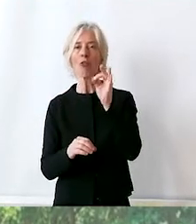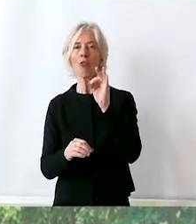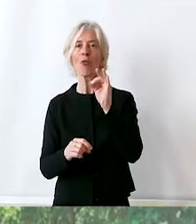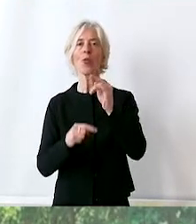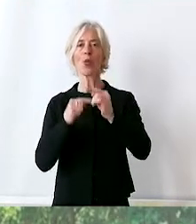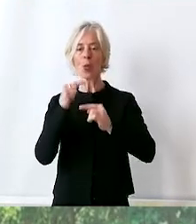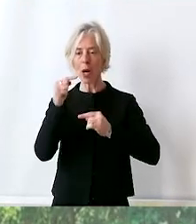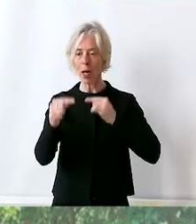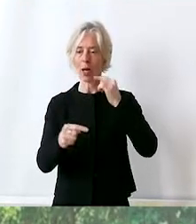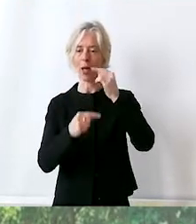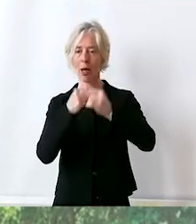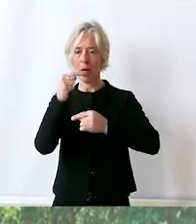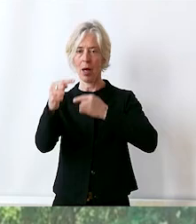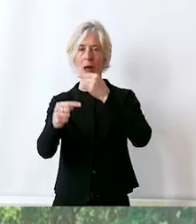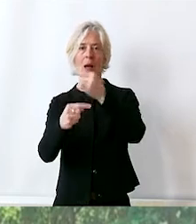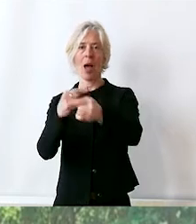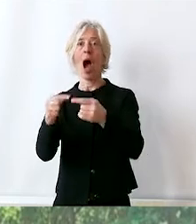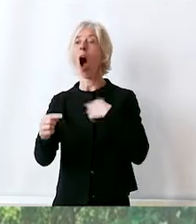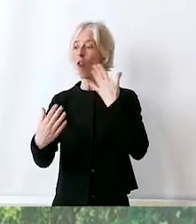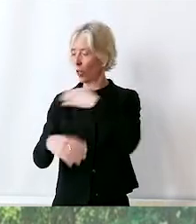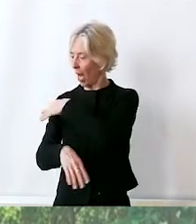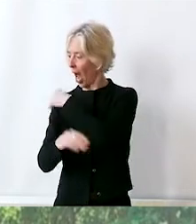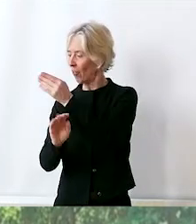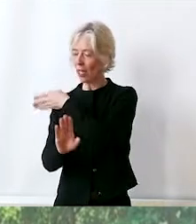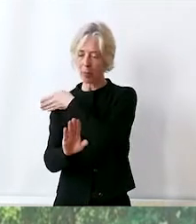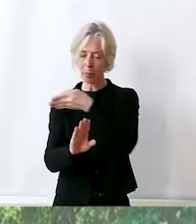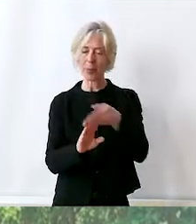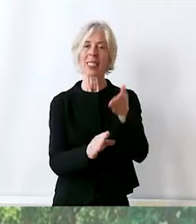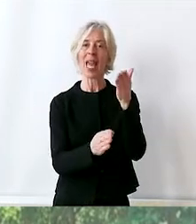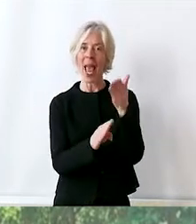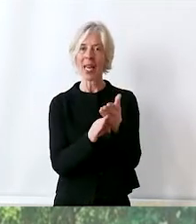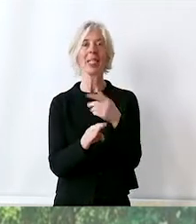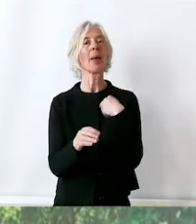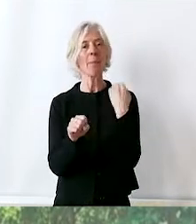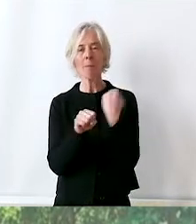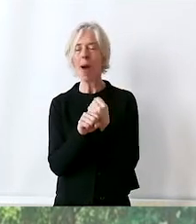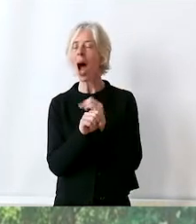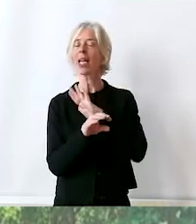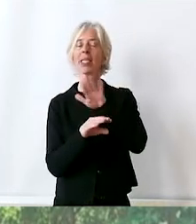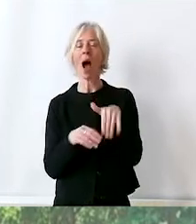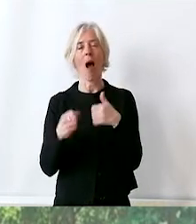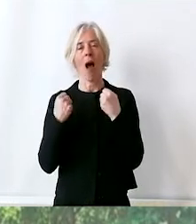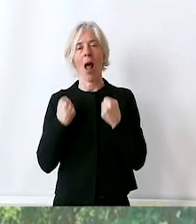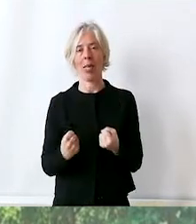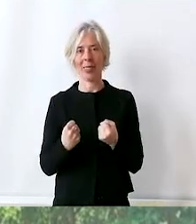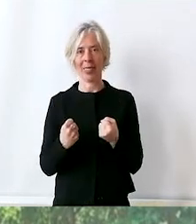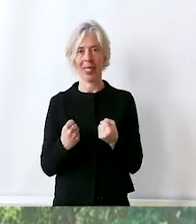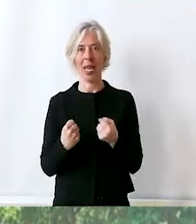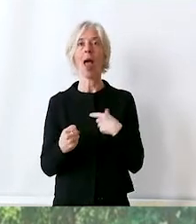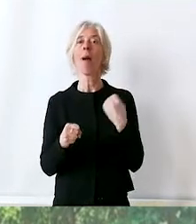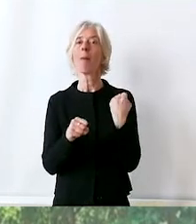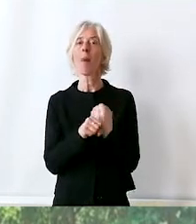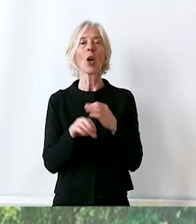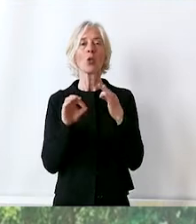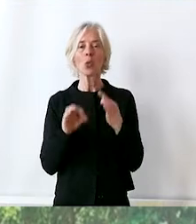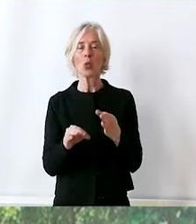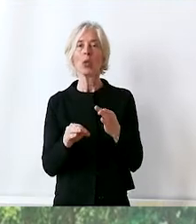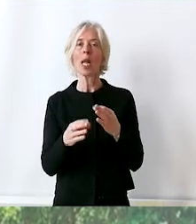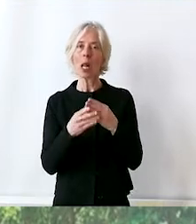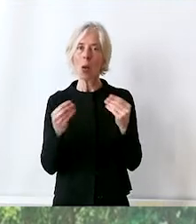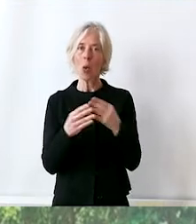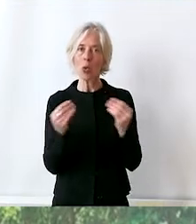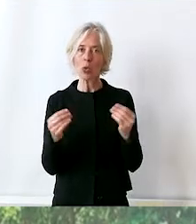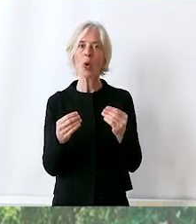unter Beweis. Wir arbeiten kontinuierlich an nachhaltigen Lösungen durch die Optimierung unserer